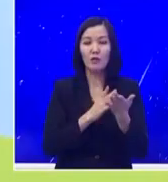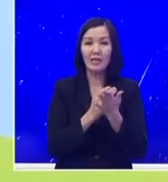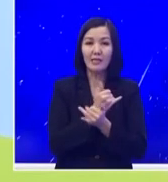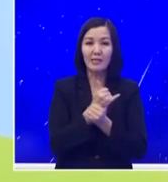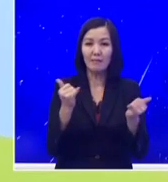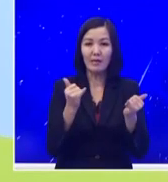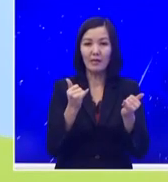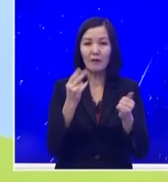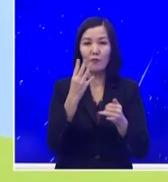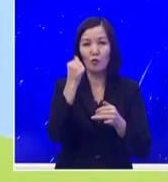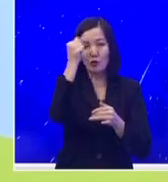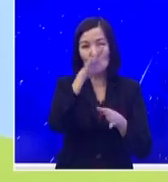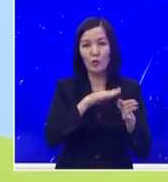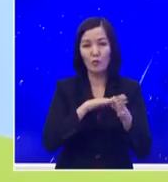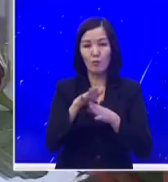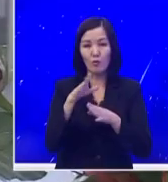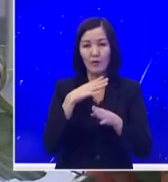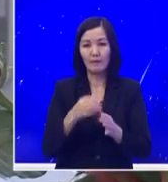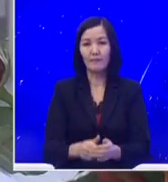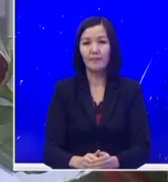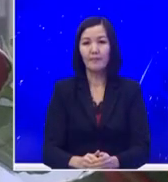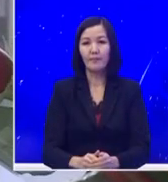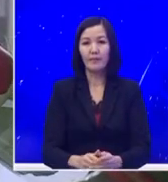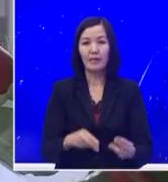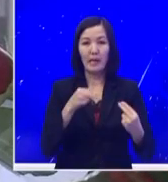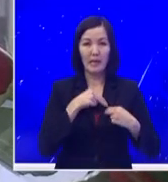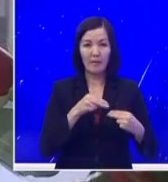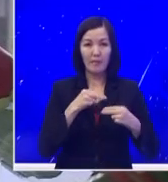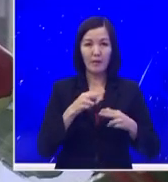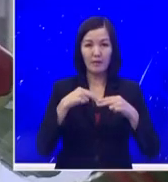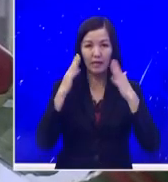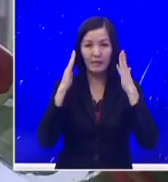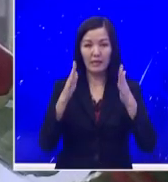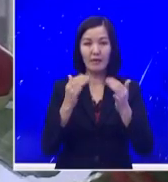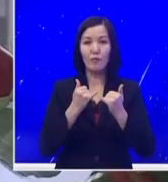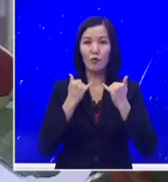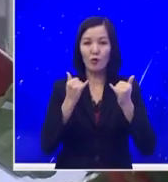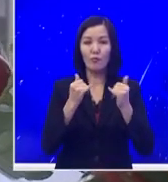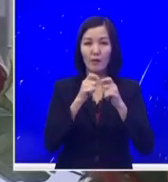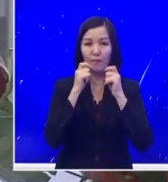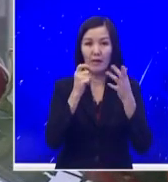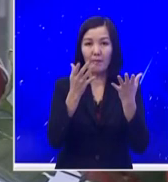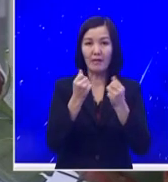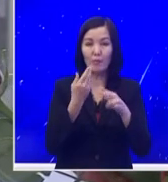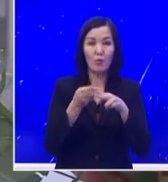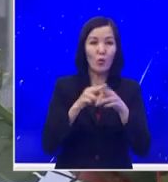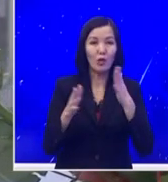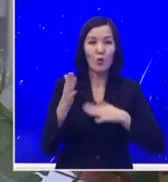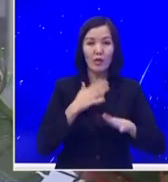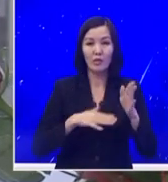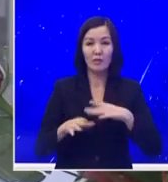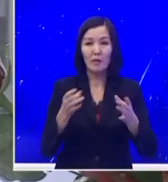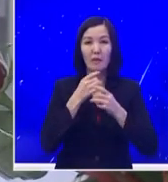етіп жатқанына 4 жылдан асқан. Мен еңбегімді ескеріп, елеп, марапат беріп жатыр. Өте қуаныштымын мереке қарсаңда